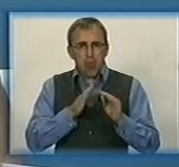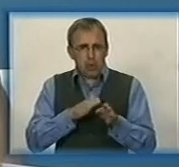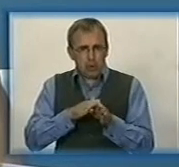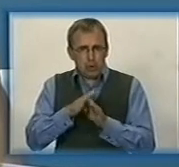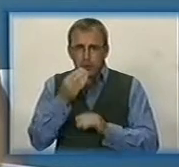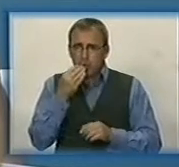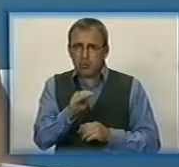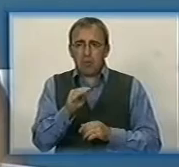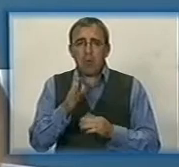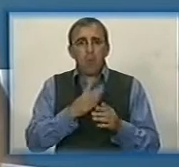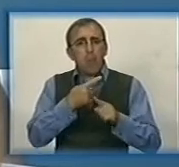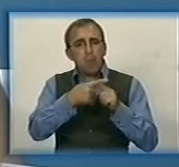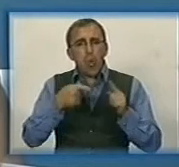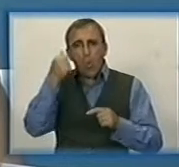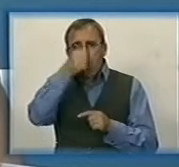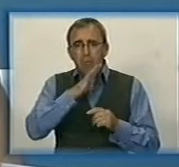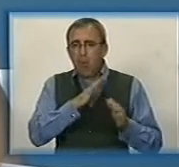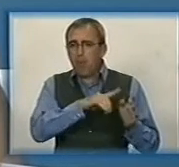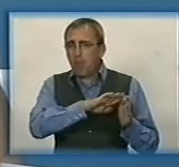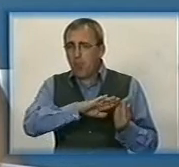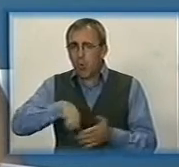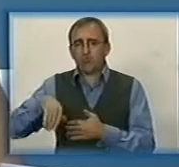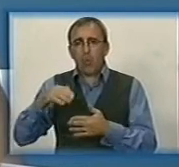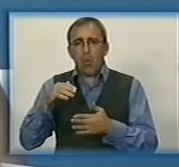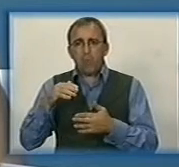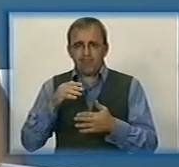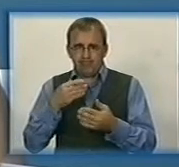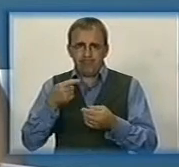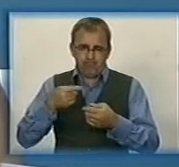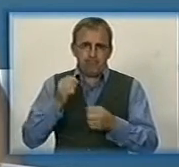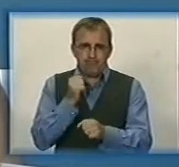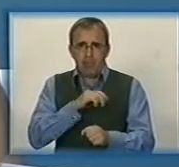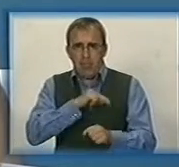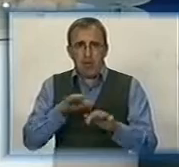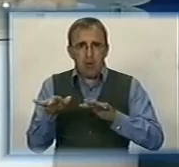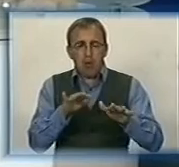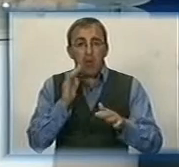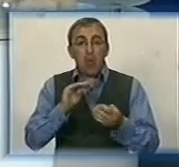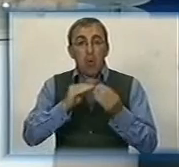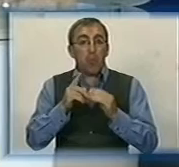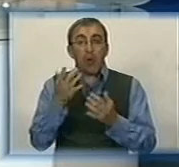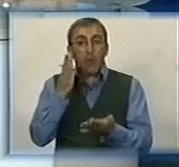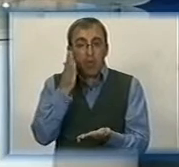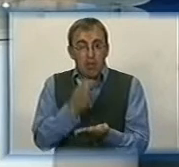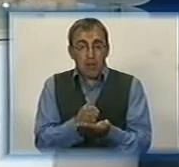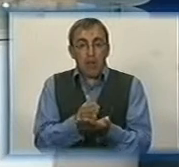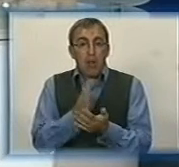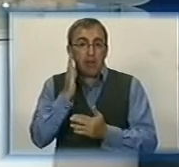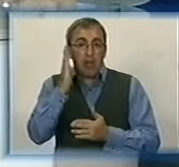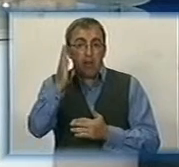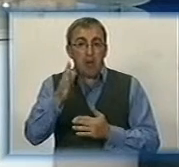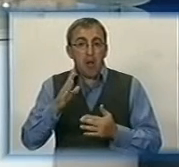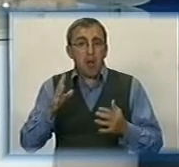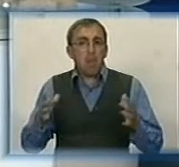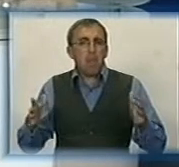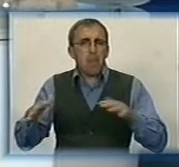нужно хотя бы полгода, чтобы прошло, чтобы обкатались. И основные те проблемы, которые есть, имеют тенденцию, какую-то массовый